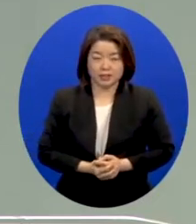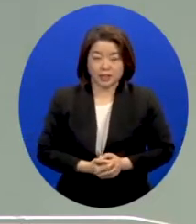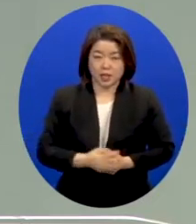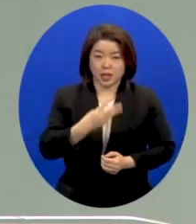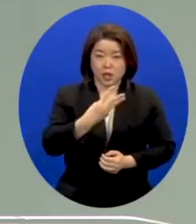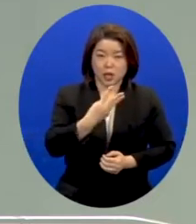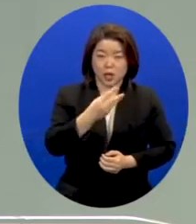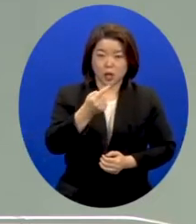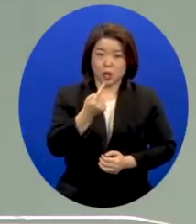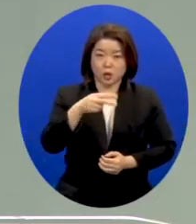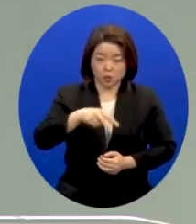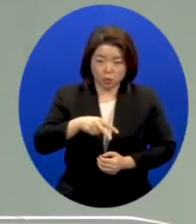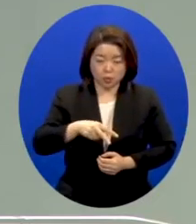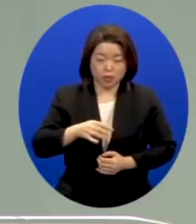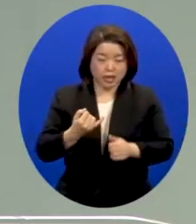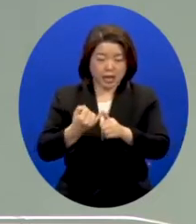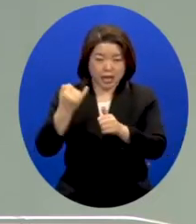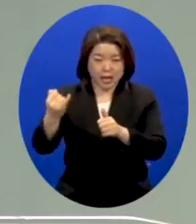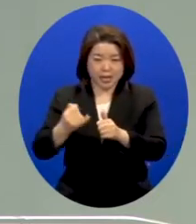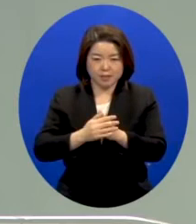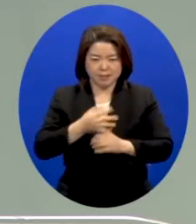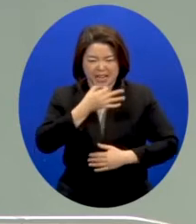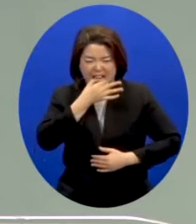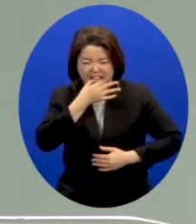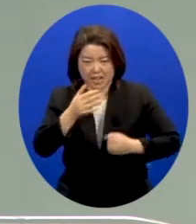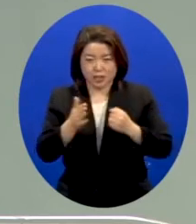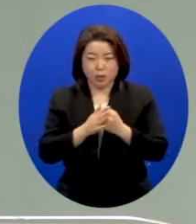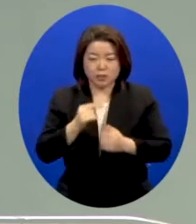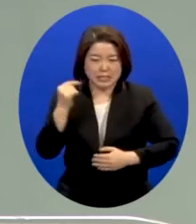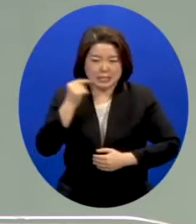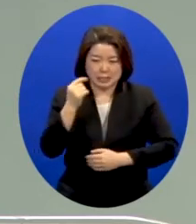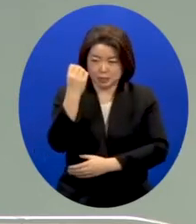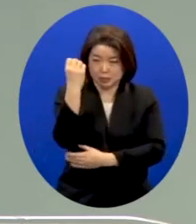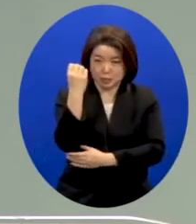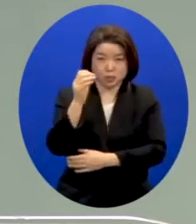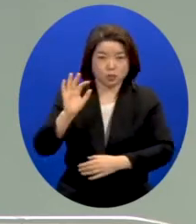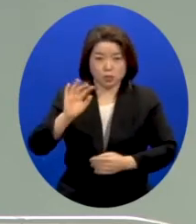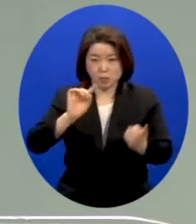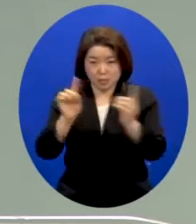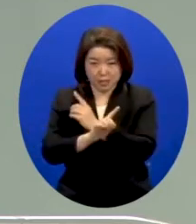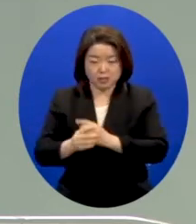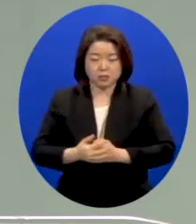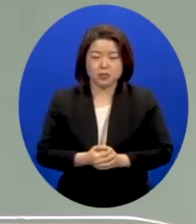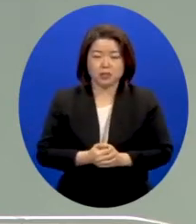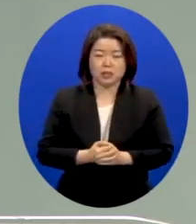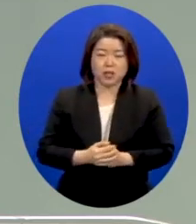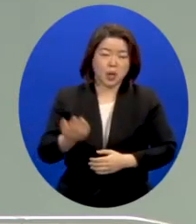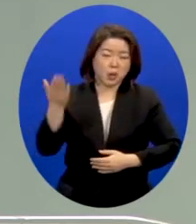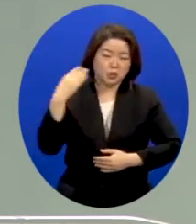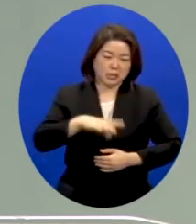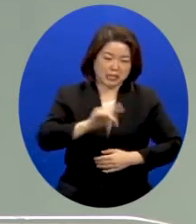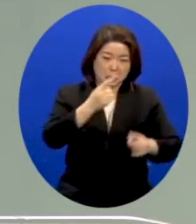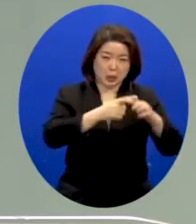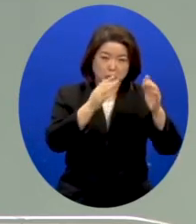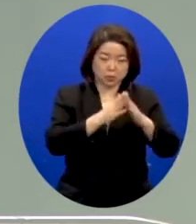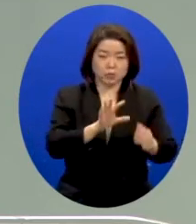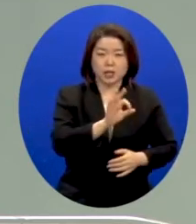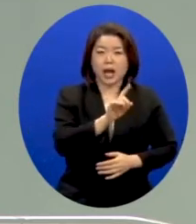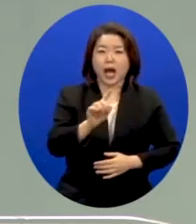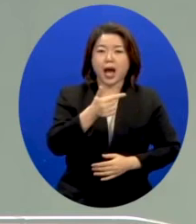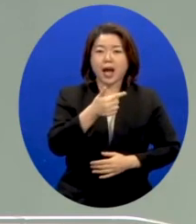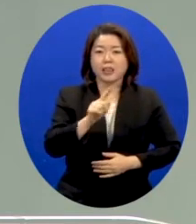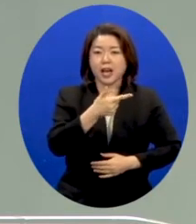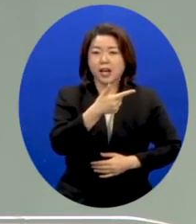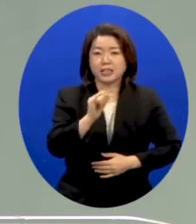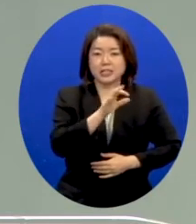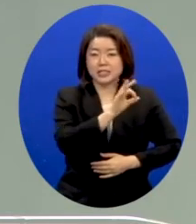탐심 때문에 성공 기둥 되었습니다 초 재 교 의 아나니아와 4 삐라 부분은 탐심을 품는